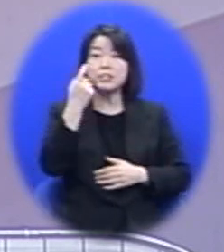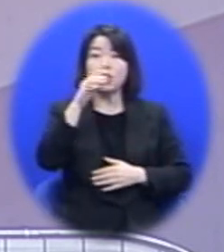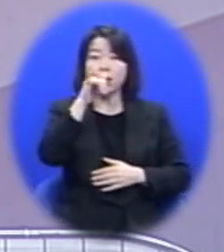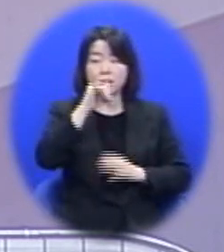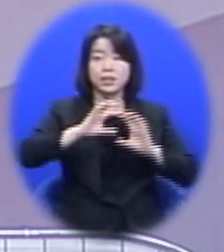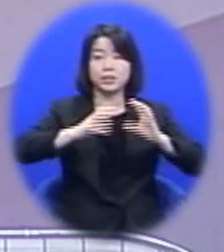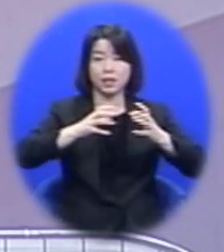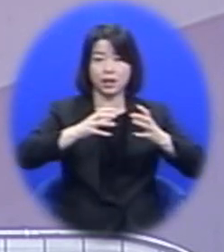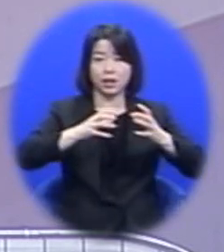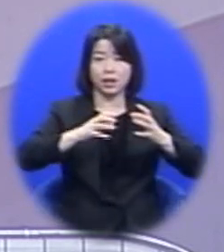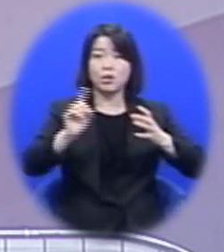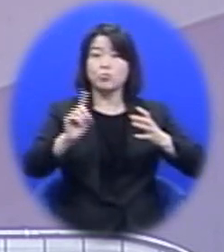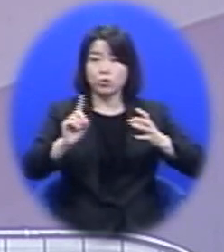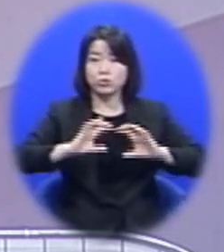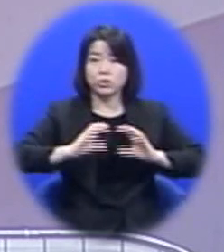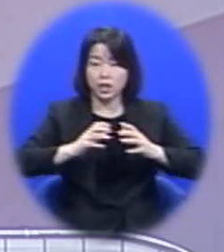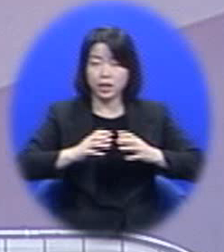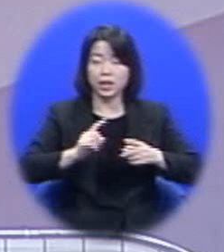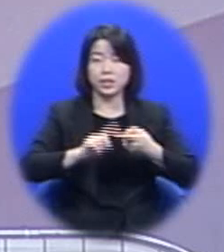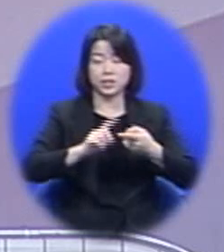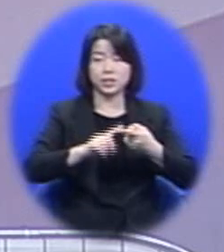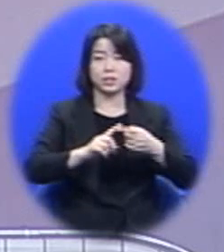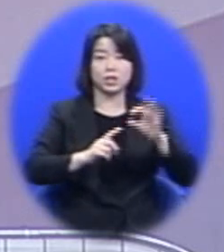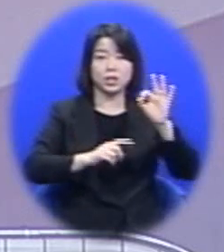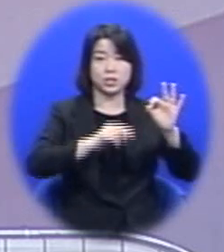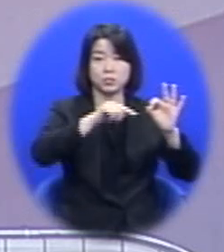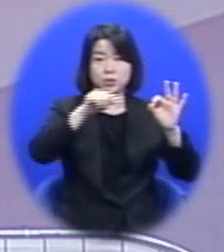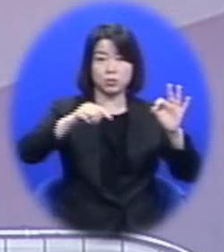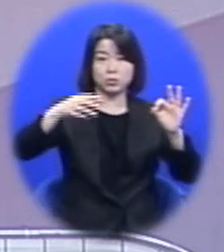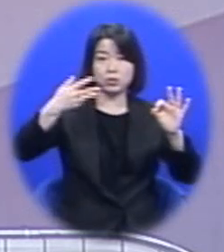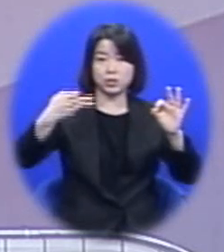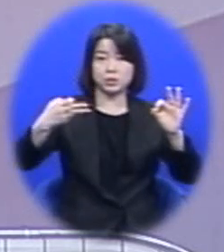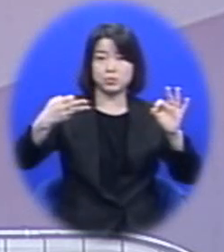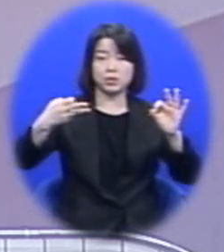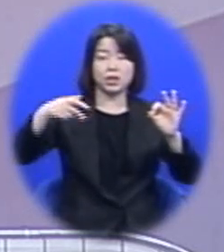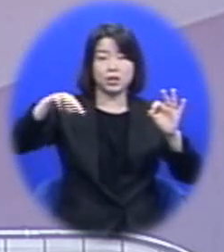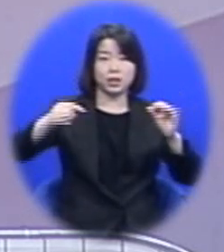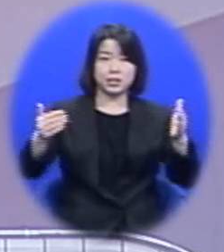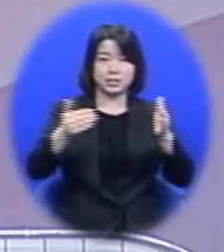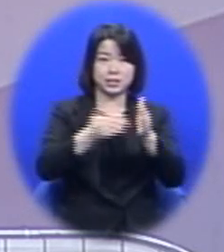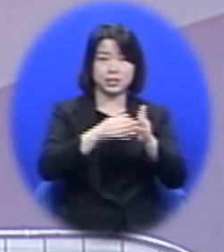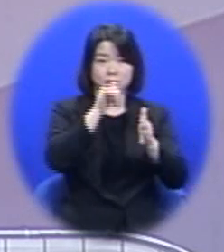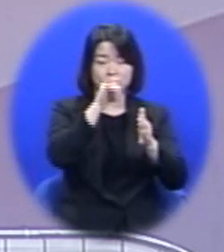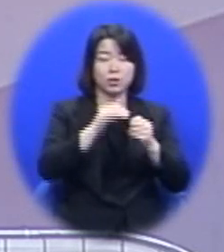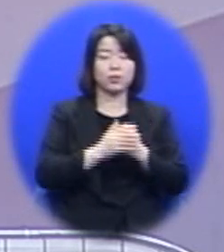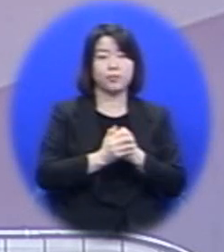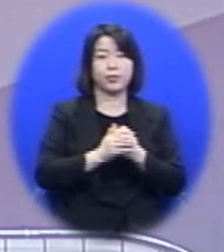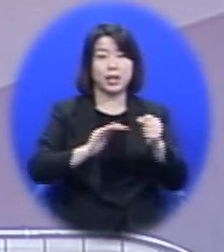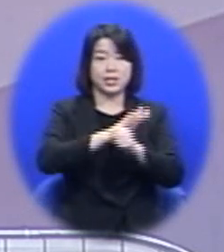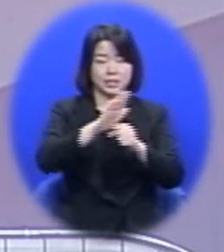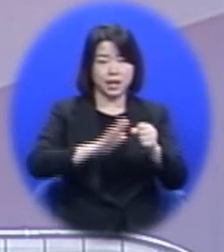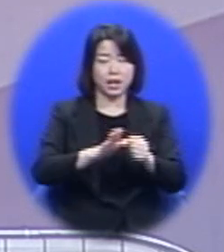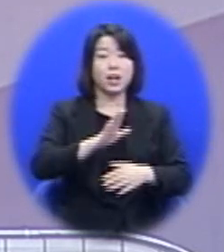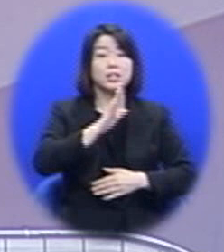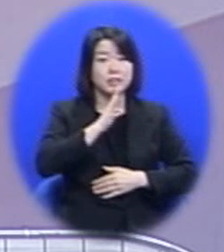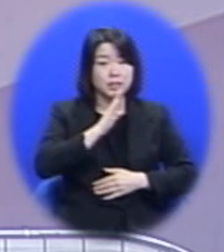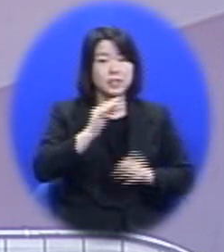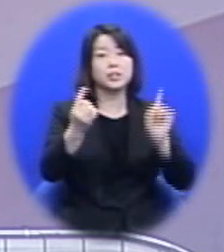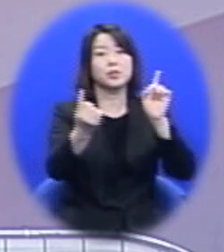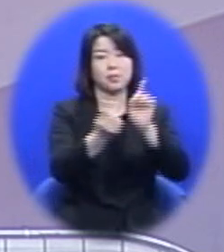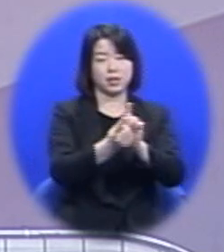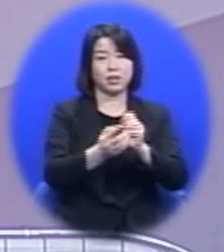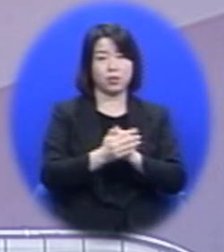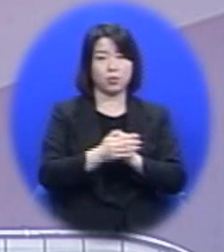그 나라가 어떤 나라인지 10절부터 13절까지 그는 이렇게 고백합니다. 사랑과 진실이